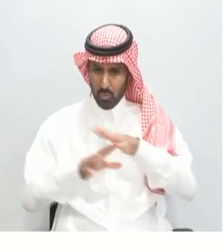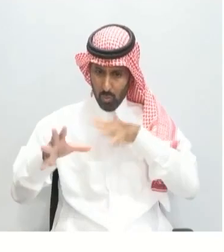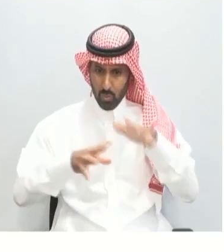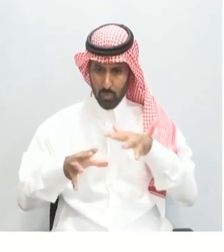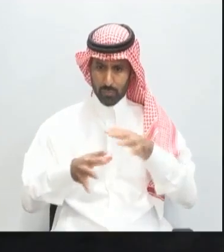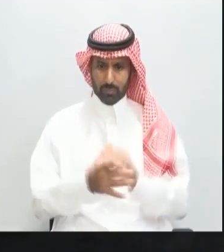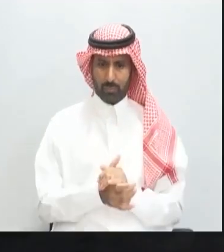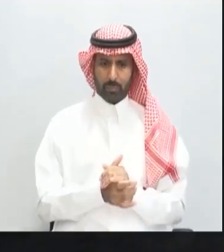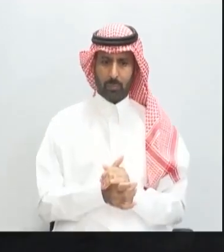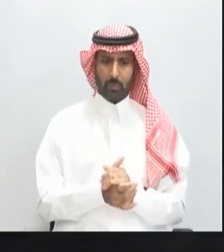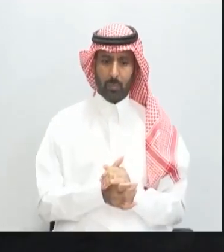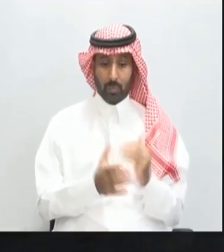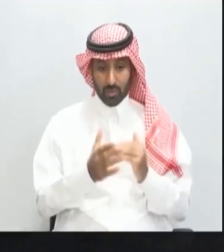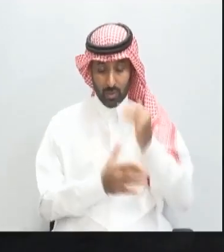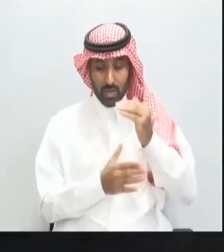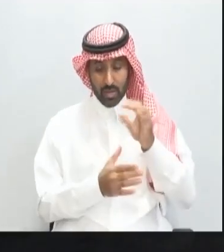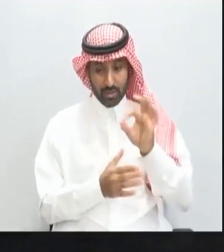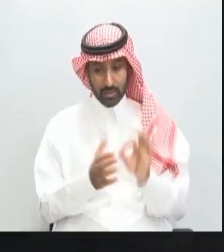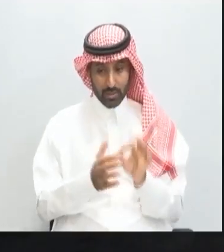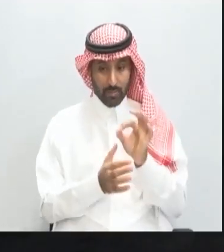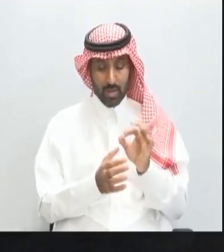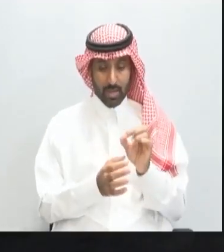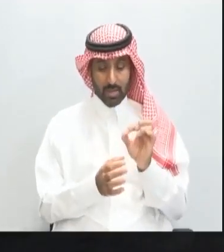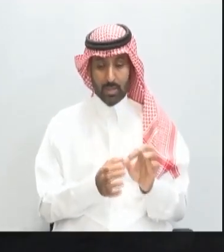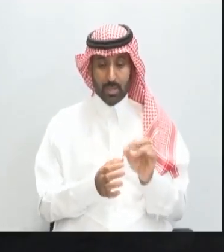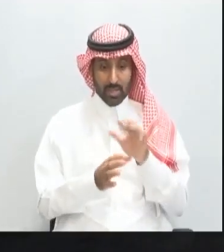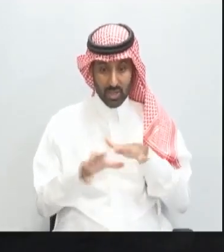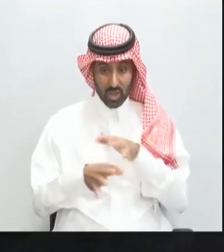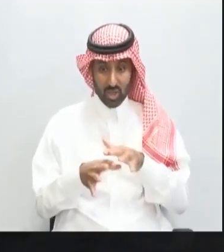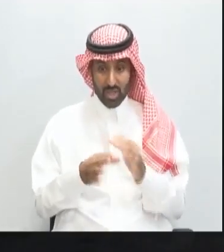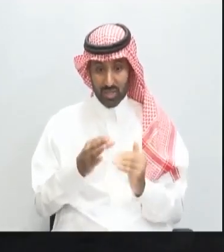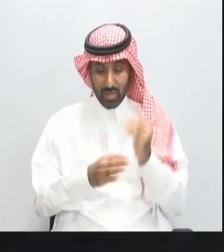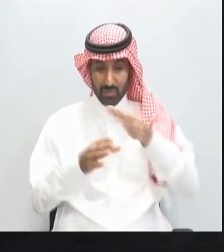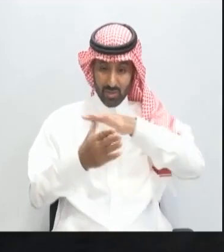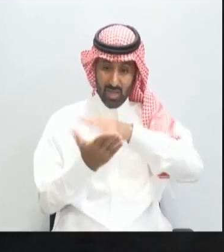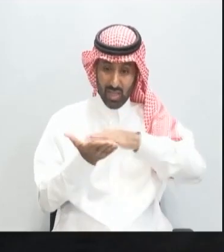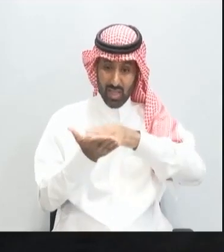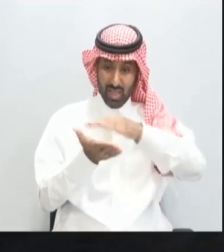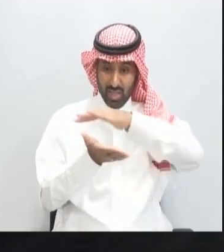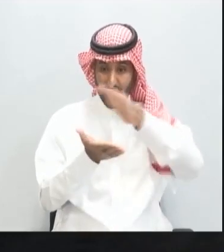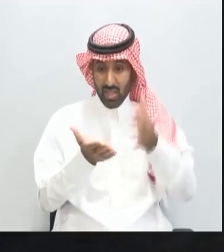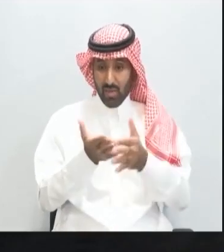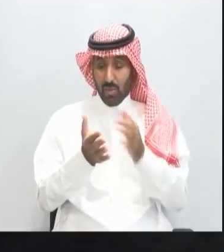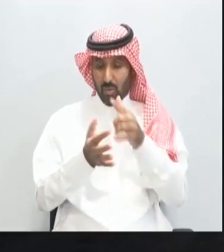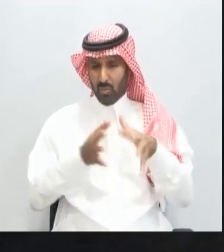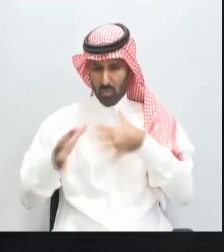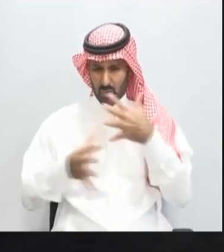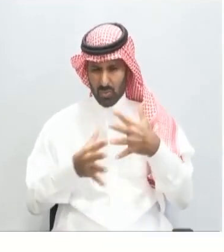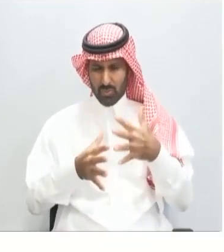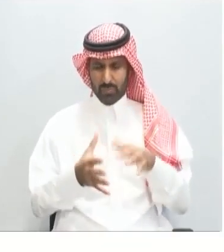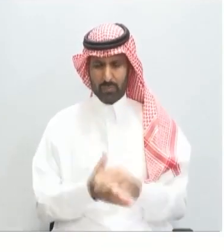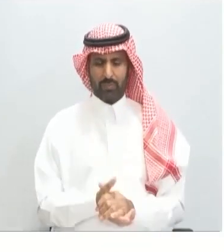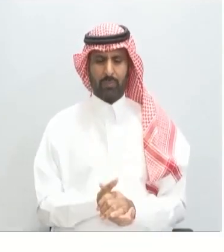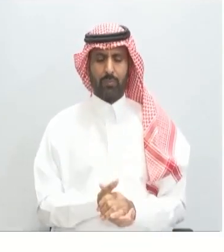نوع عمان وكلما اقتربت البؤره الزلزاليه من القشره الارضيه اصبح تاثيرها ماذا مدمرا وتاثيرها